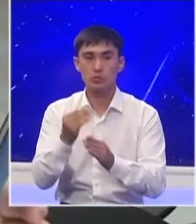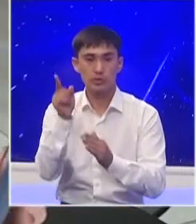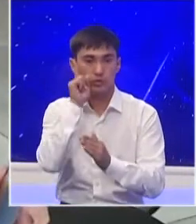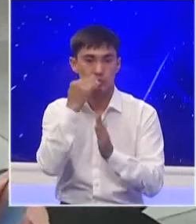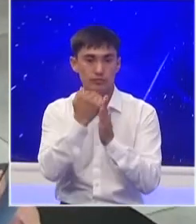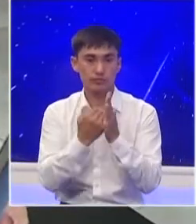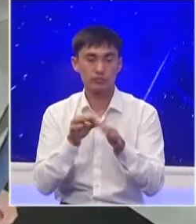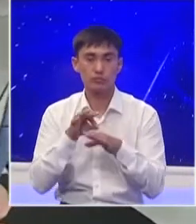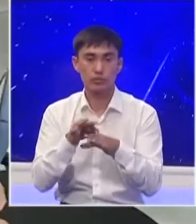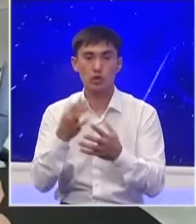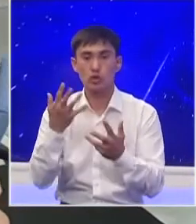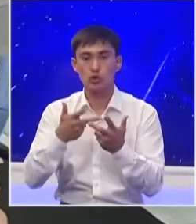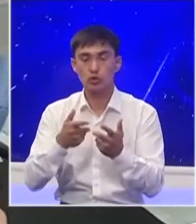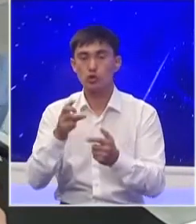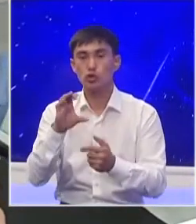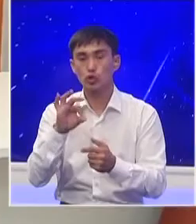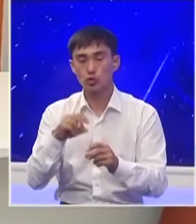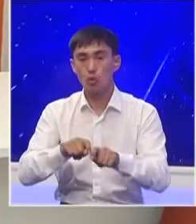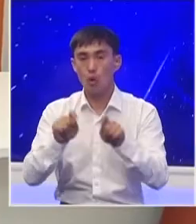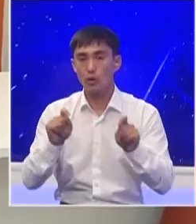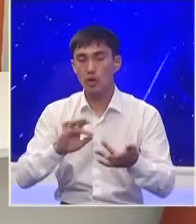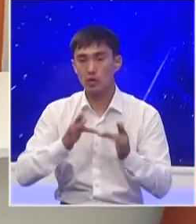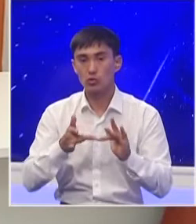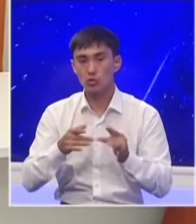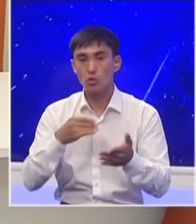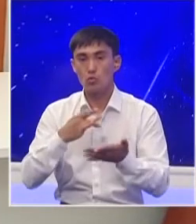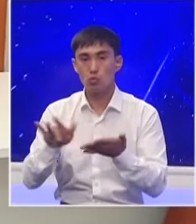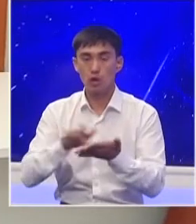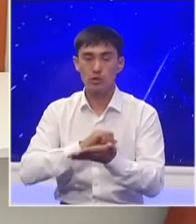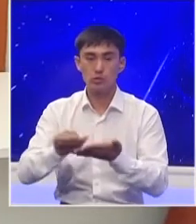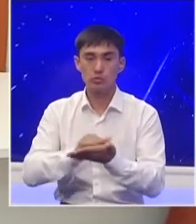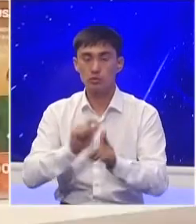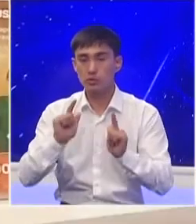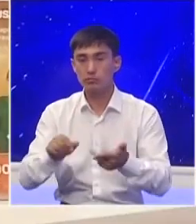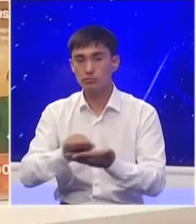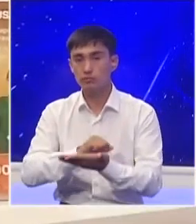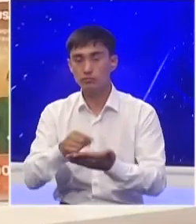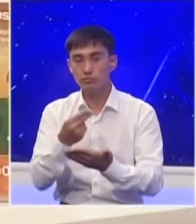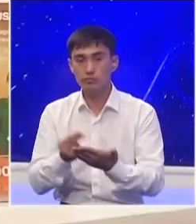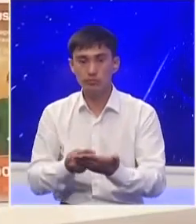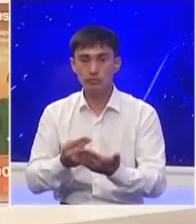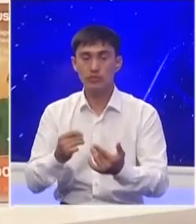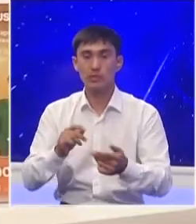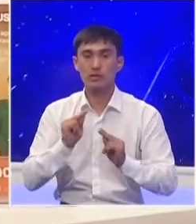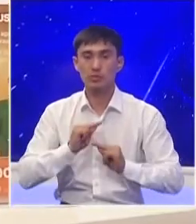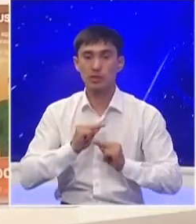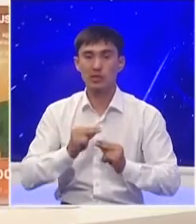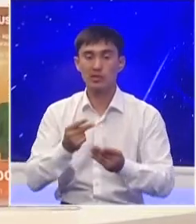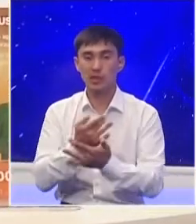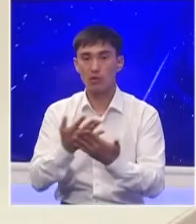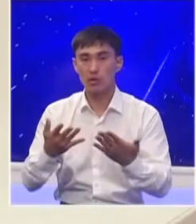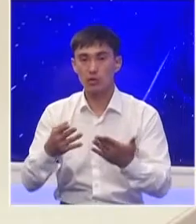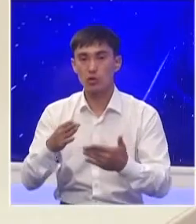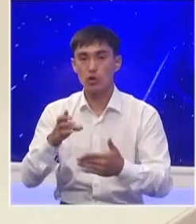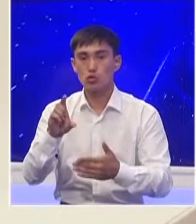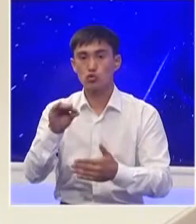Мысалы, шотты онлайн ашу, төлемдер мен басқа да бухгалтерлік құжаттарды рәсімдеу, қызметтер мен тауарларды Жусан дүкен арқылы